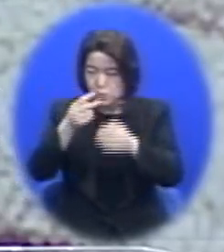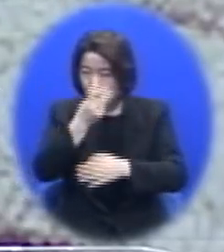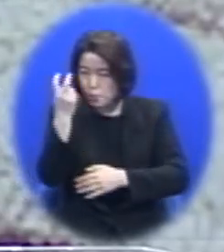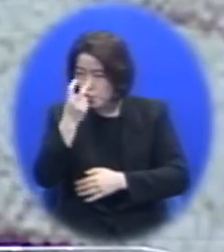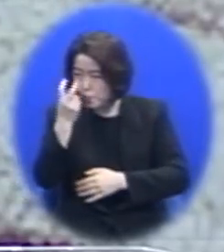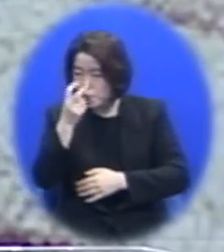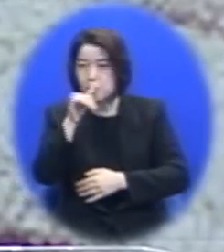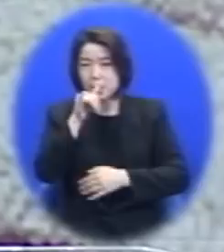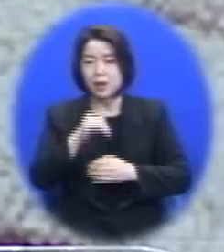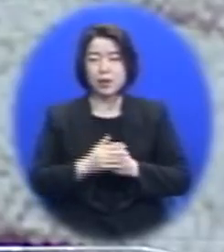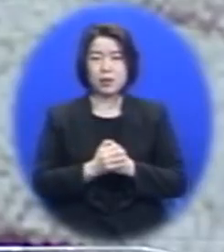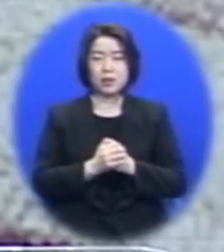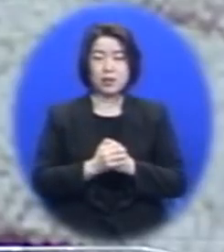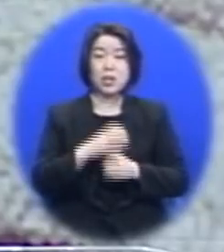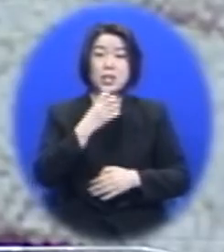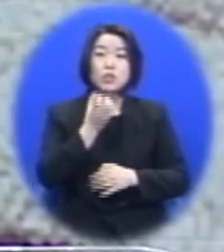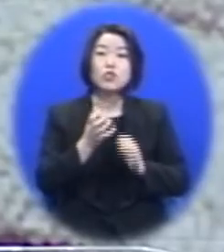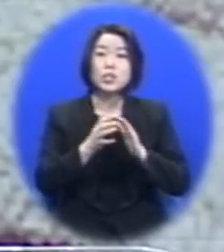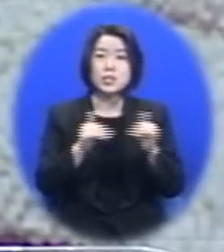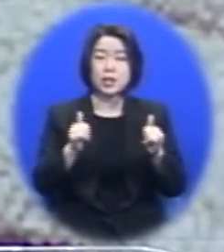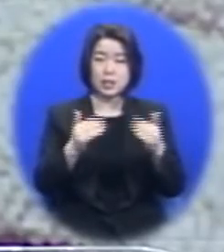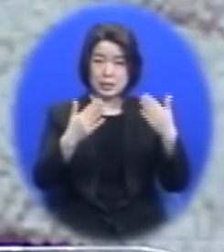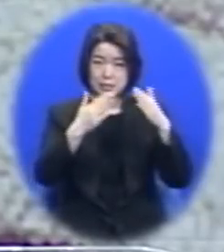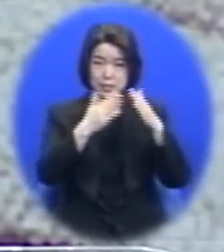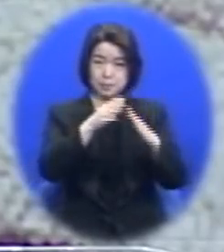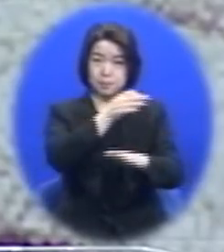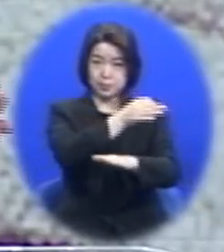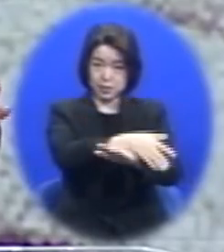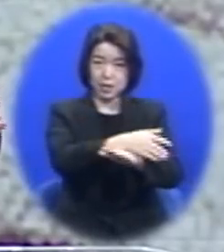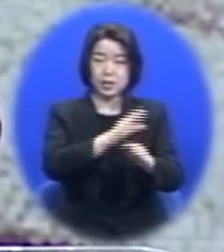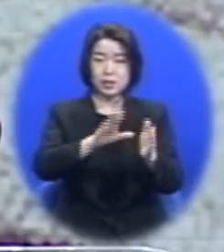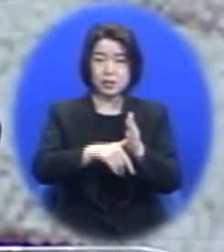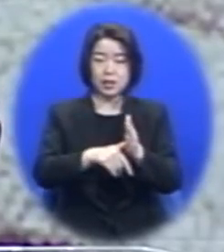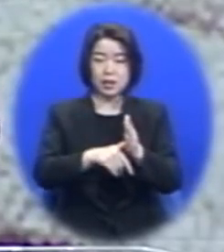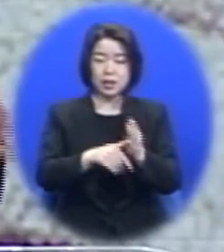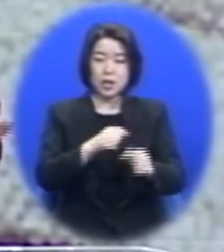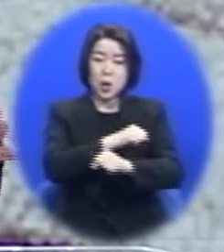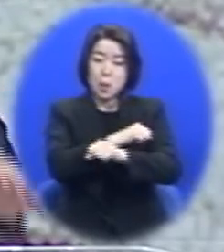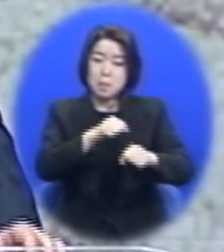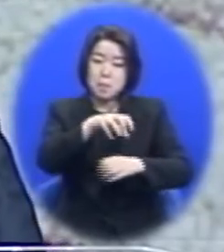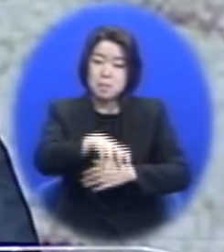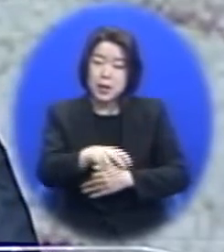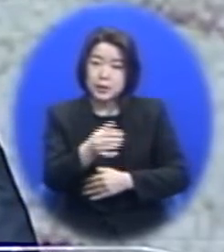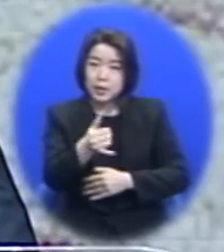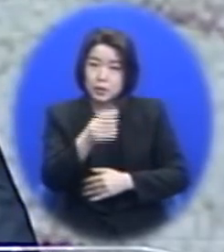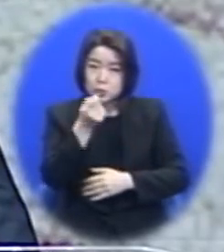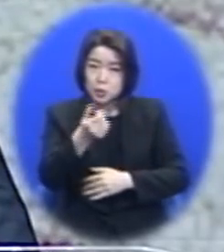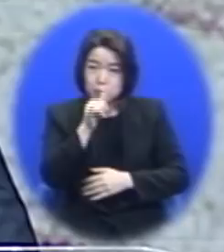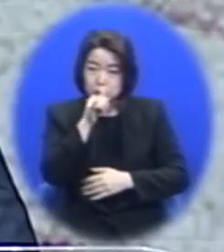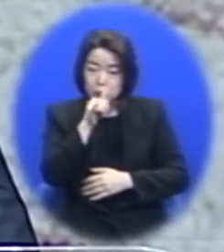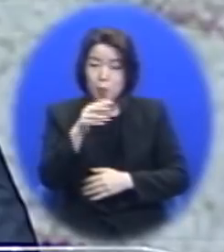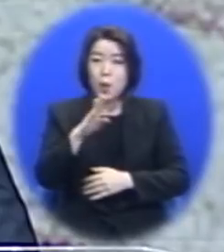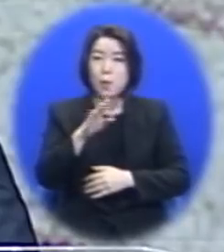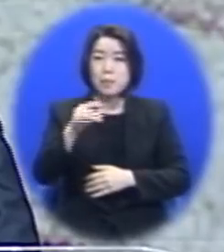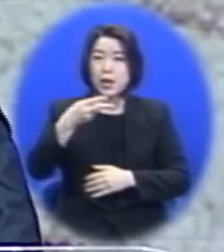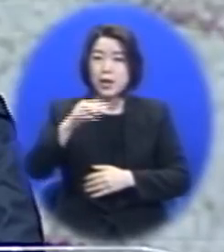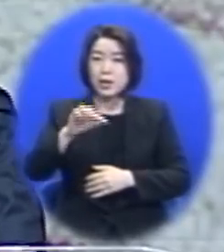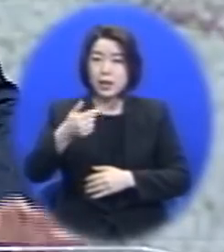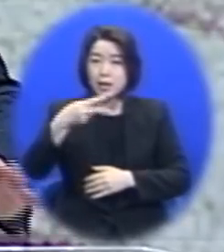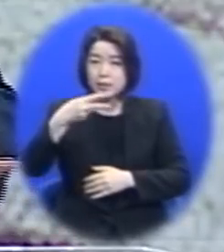유대인들은 집을 살 때 반드시 배 단다 나 조금만 마당이 반드시 있는 집을 마련합니다